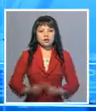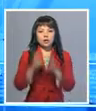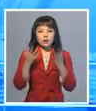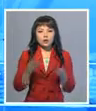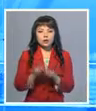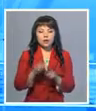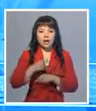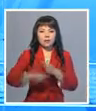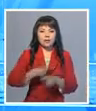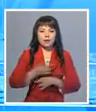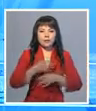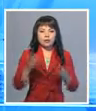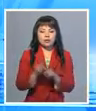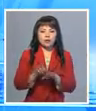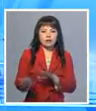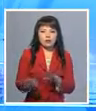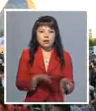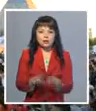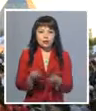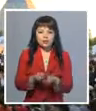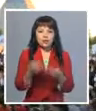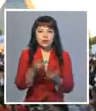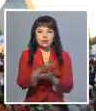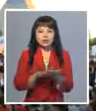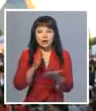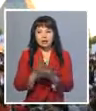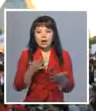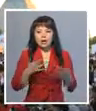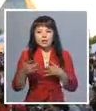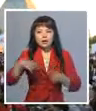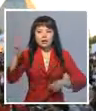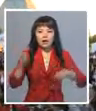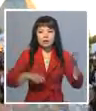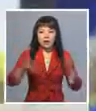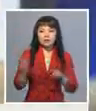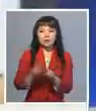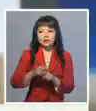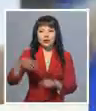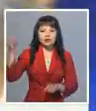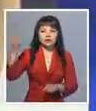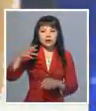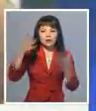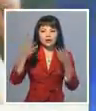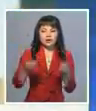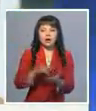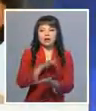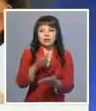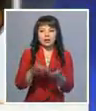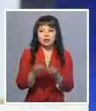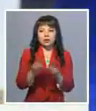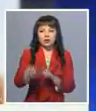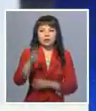Астана күніне арналған мерекелік іс-шаралар әлде жалғасуда. Қала күніне орай еліміздің эстрада жұлдыздарының қатысуымен Шуақты қала атты концерт